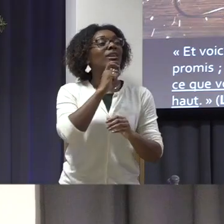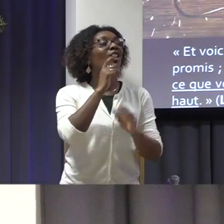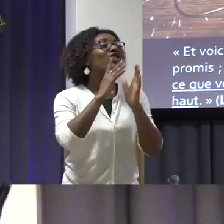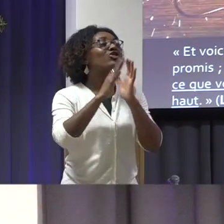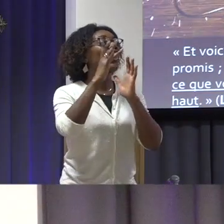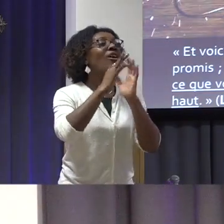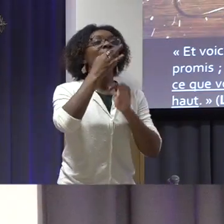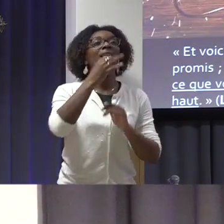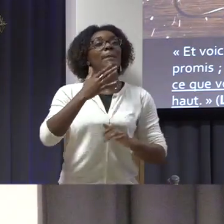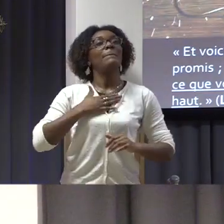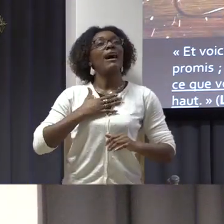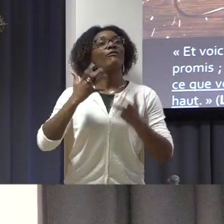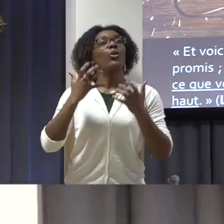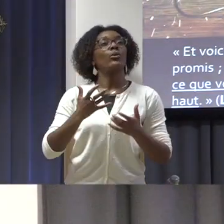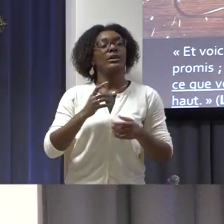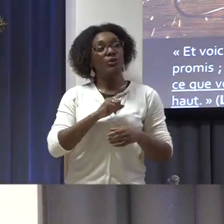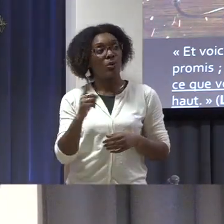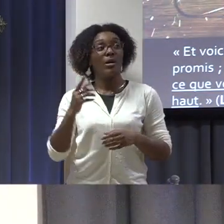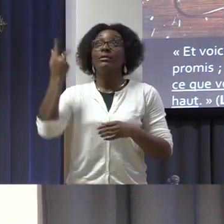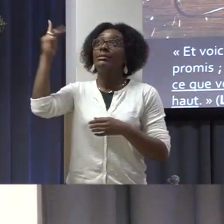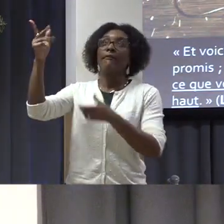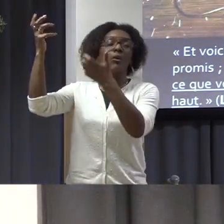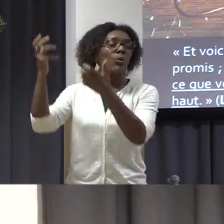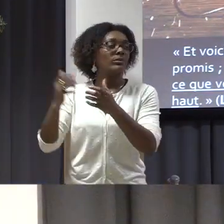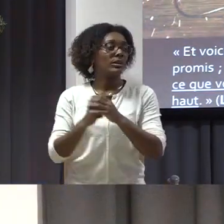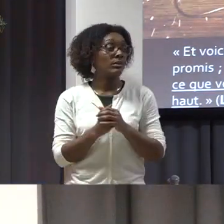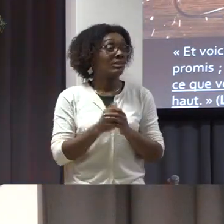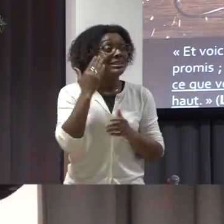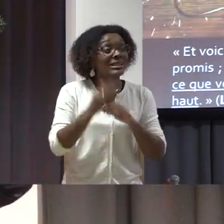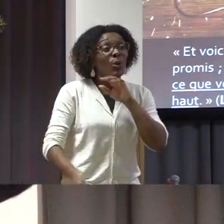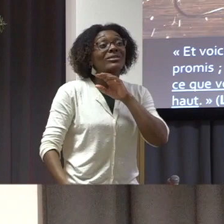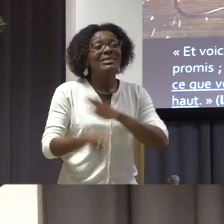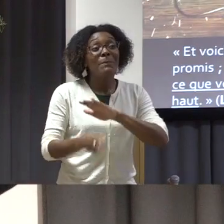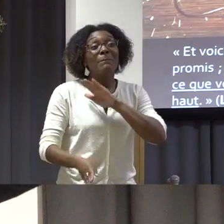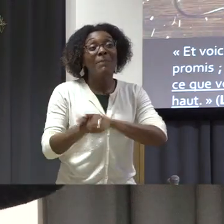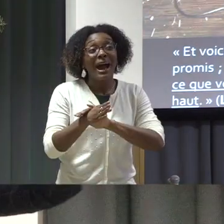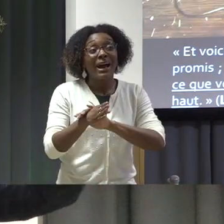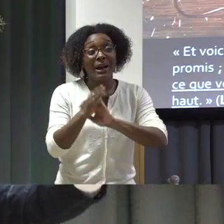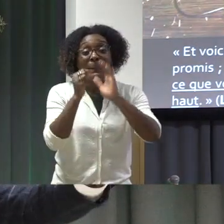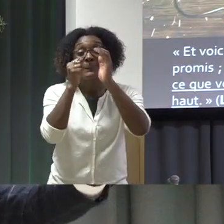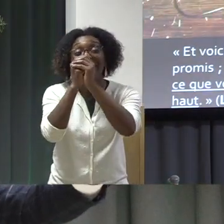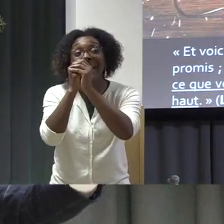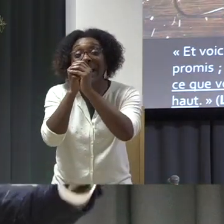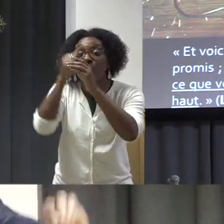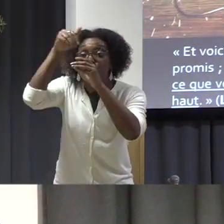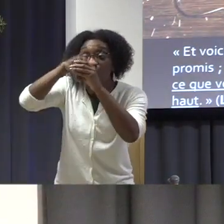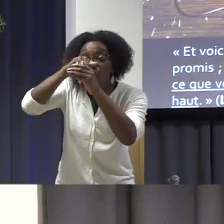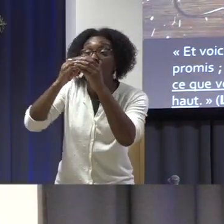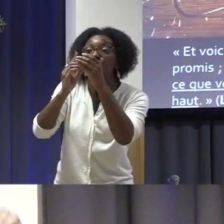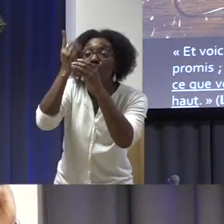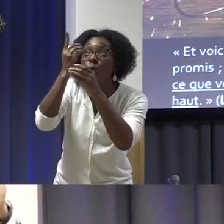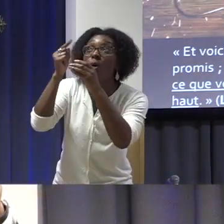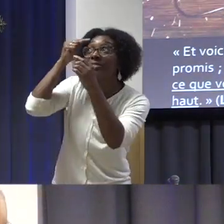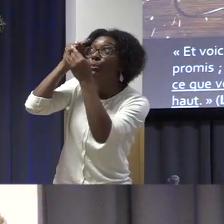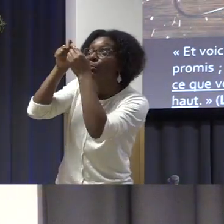si nos prières avaient pour point de départ dieu parce que c'est dieu qui sait ce qu'il va vers nous verrons que